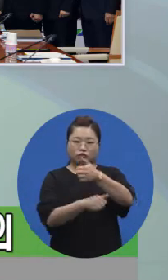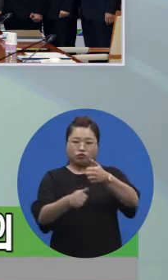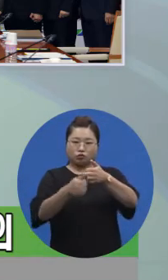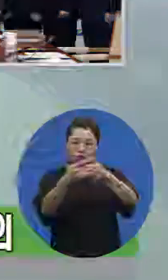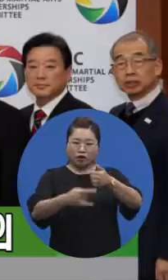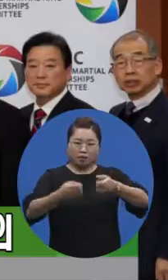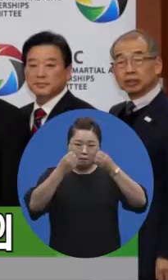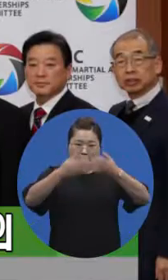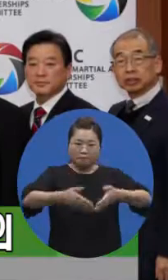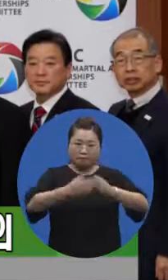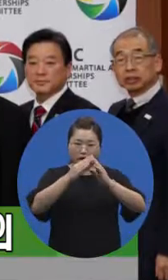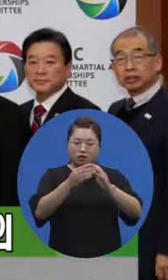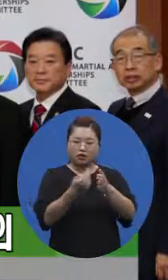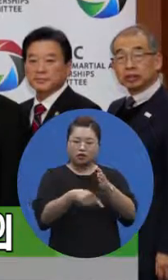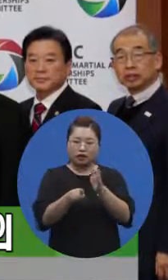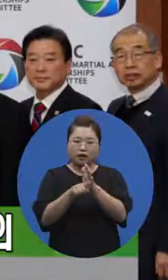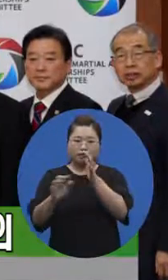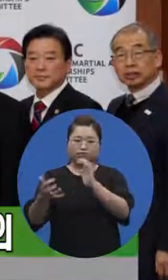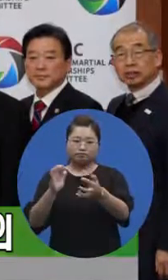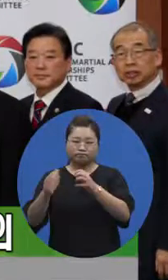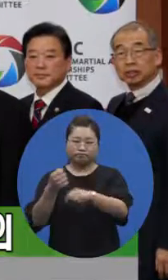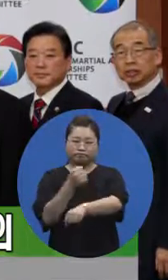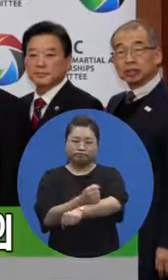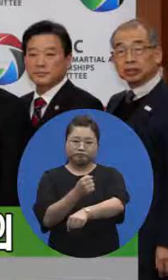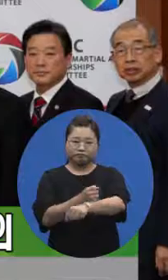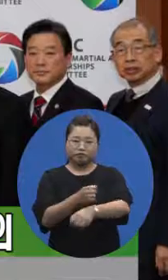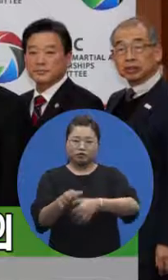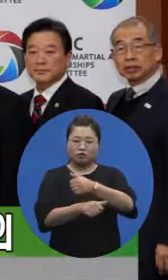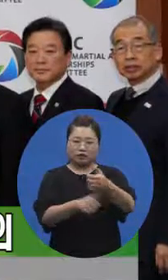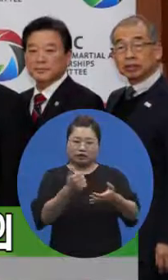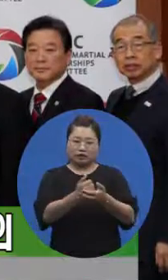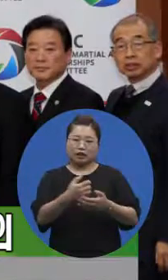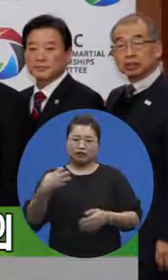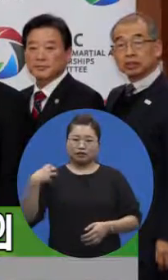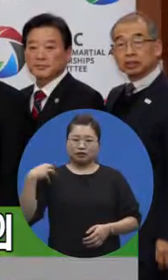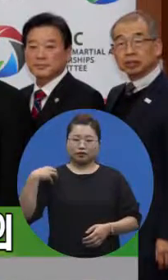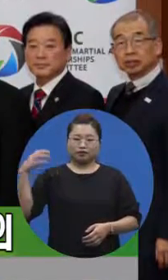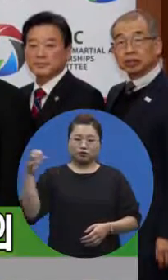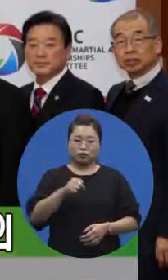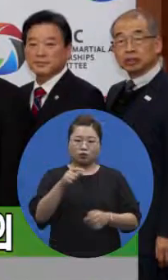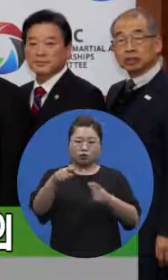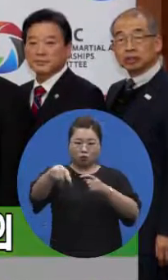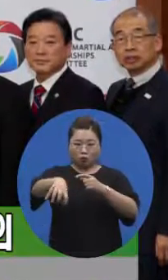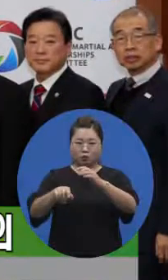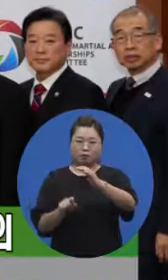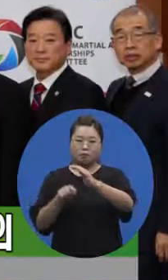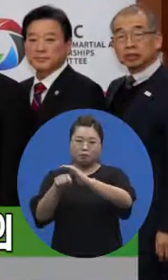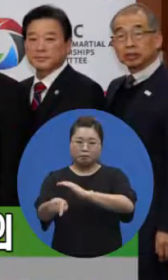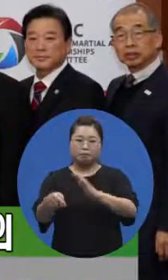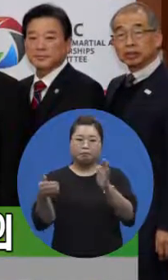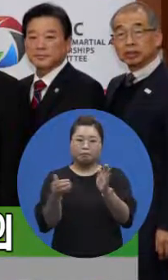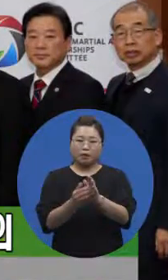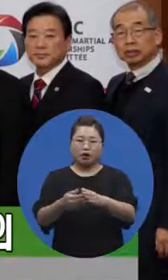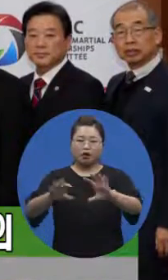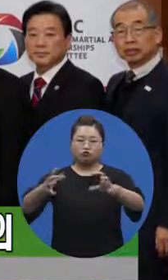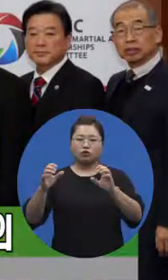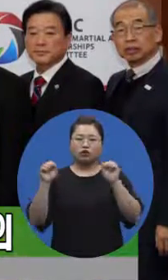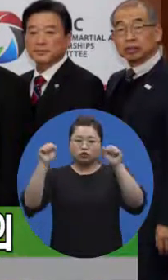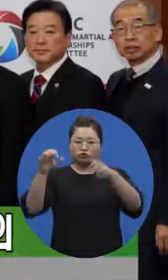논의합니다. 이시종 지사는 세계 무예 마스터십 위원장 자격으로 인도네시아를 방문해